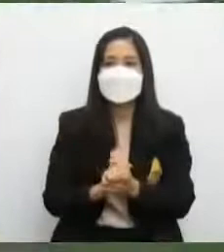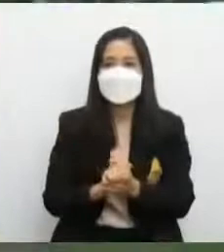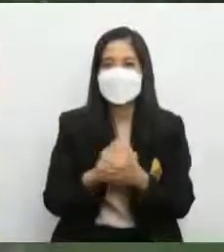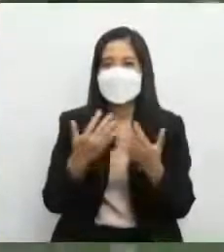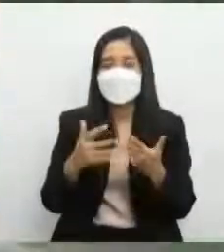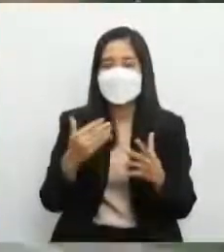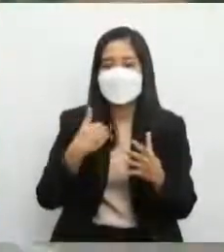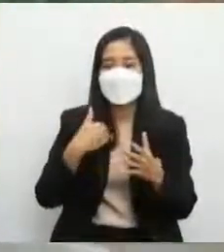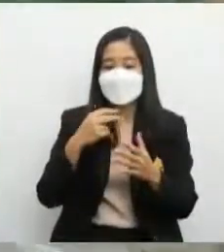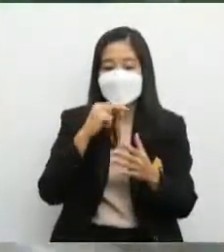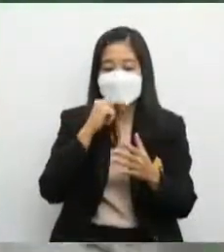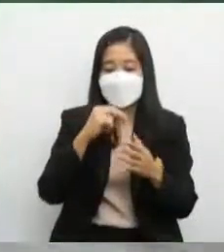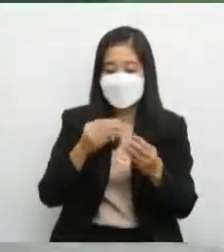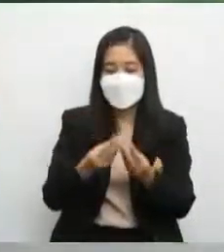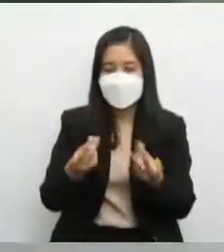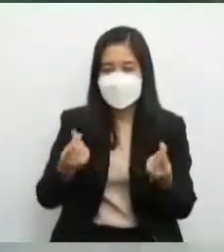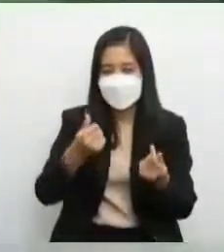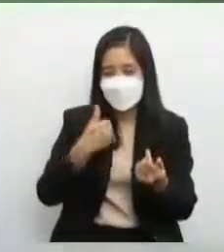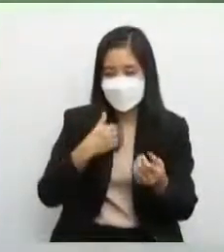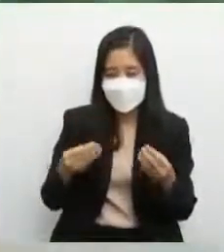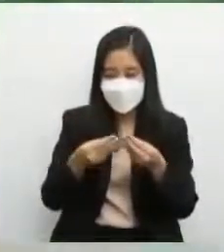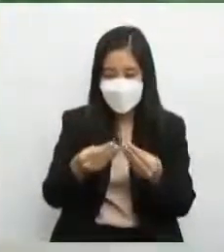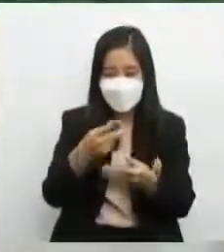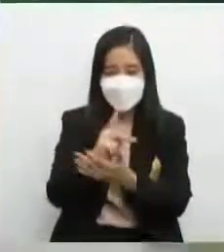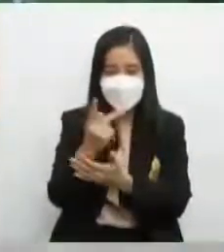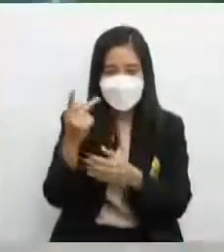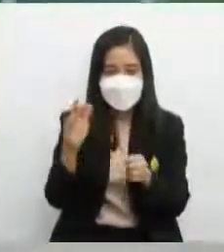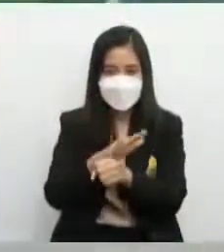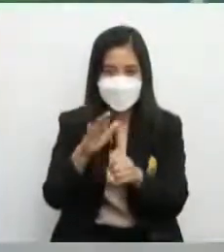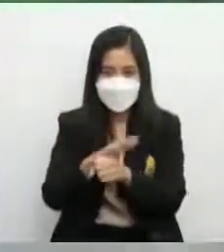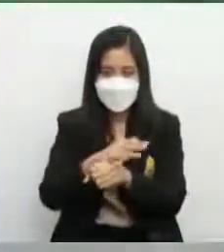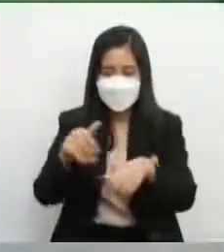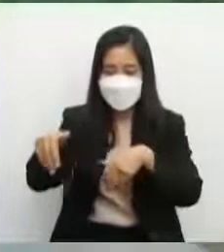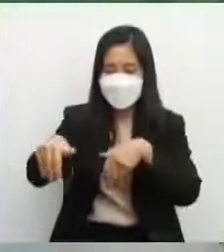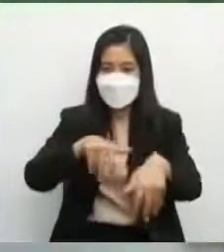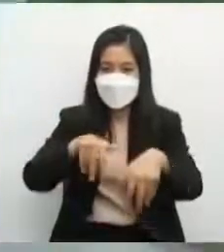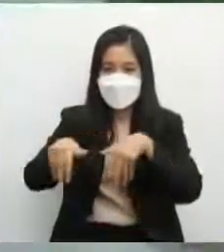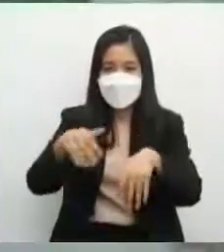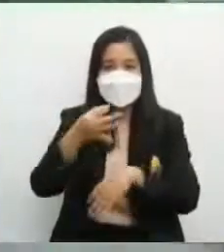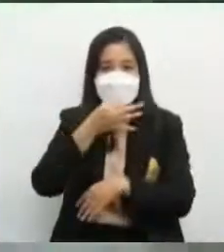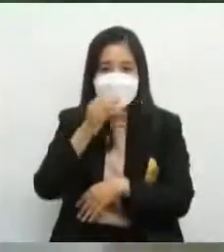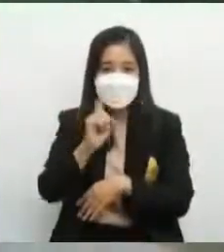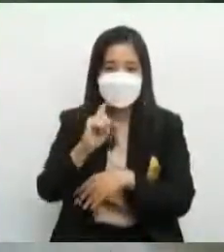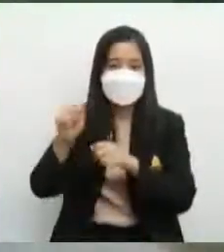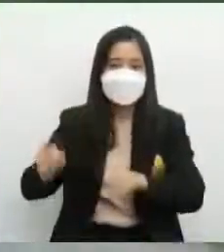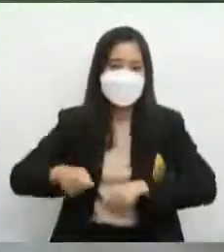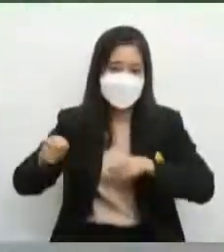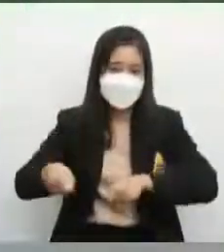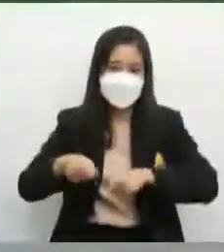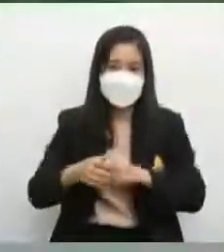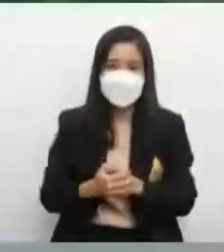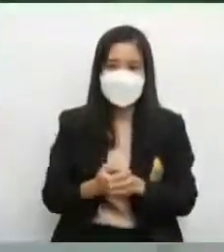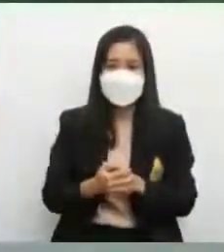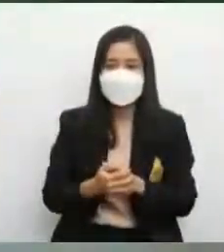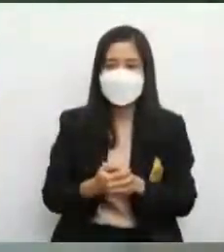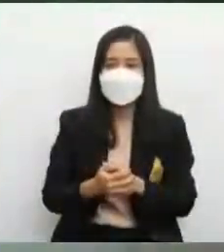นมายังมีความอุดมสมบูรณ์ประชากรส่วนใหญ่จึงประกอบอาชีพเกษตรกรพืชที่สำคั